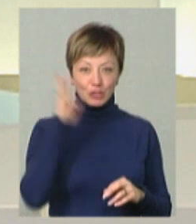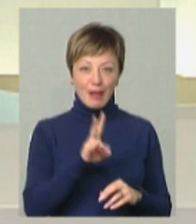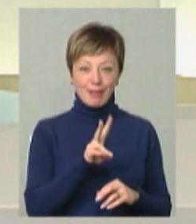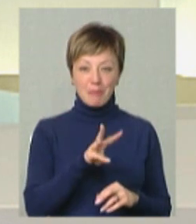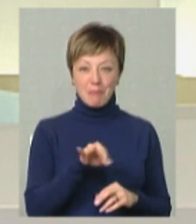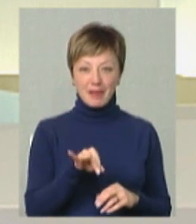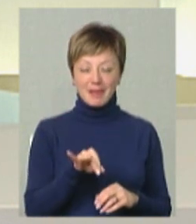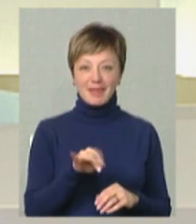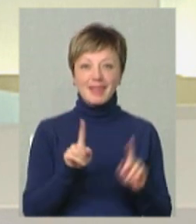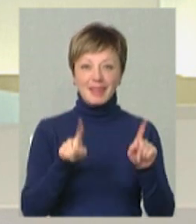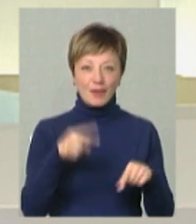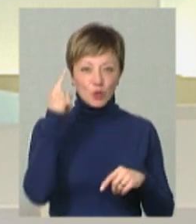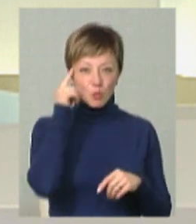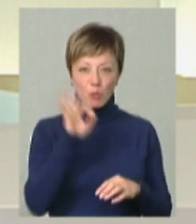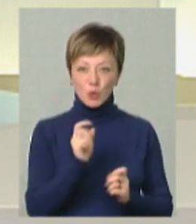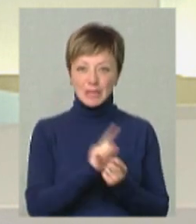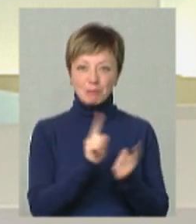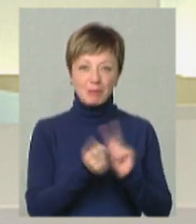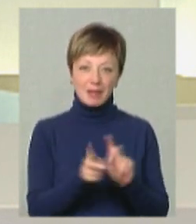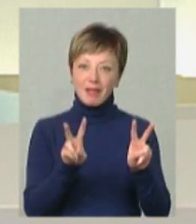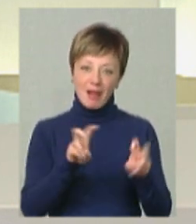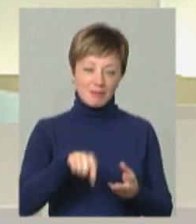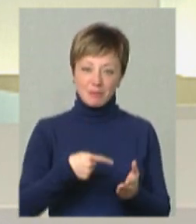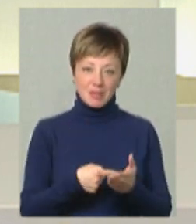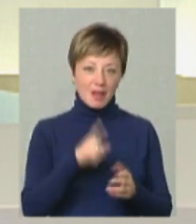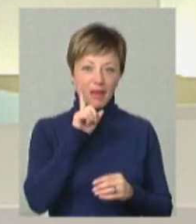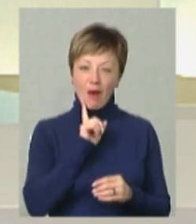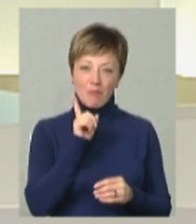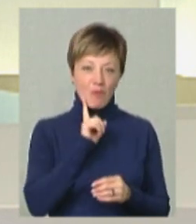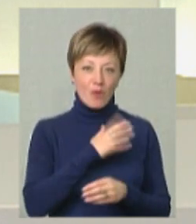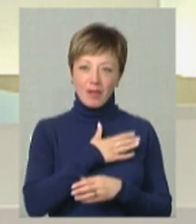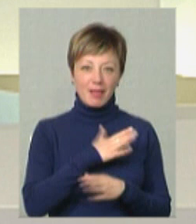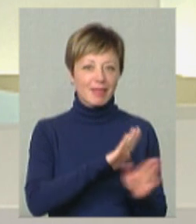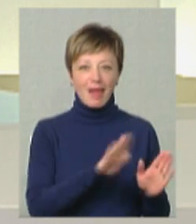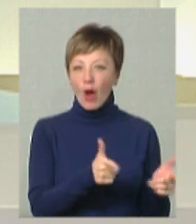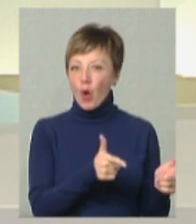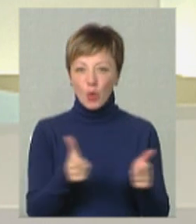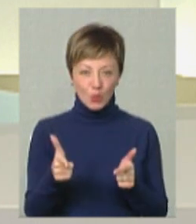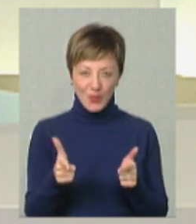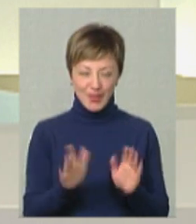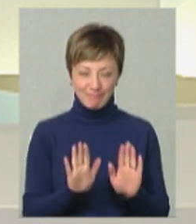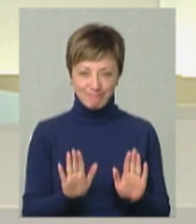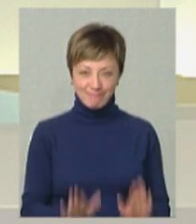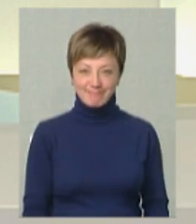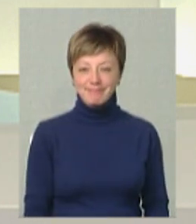І навіть думати про зміну назви нашого міста я поки не готовий. Навіть думати.